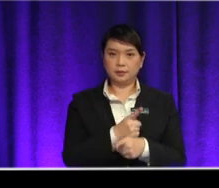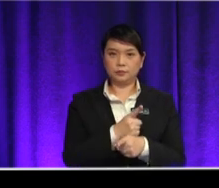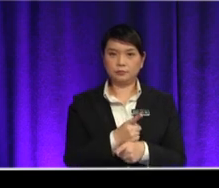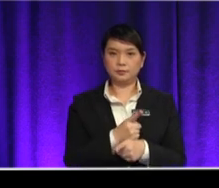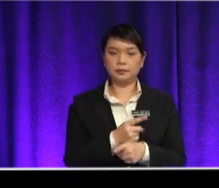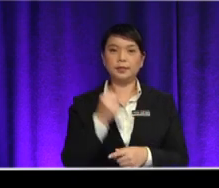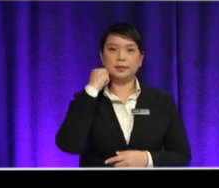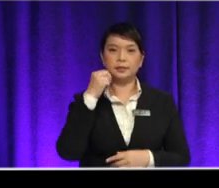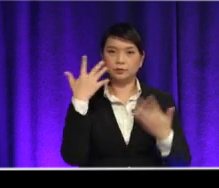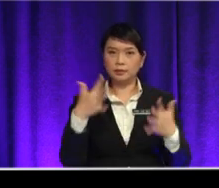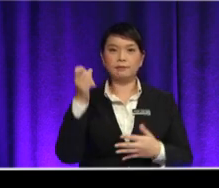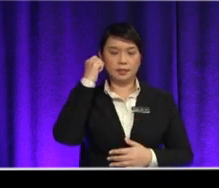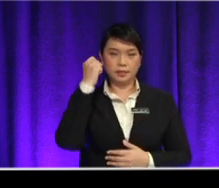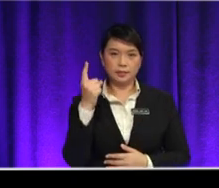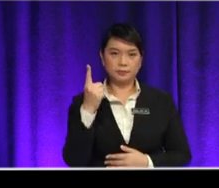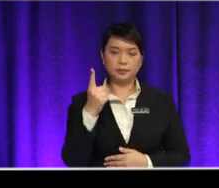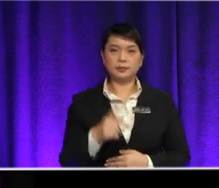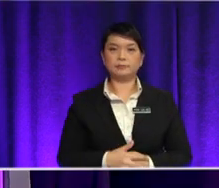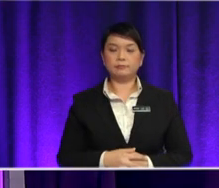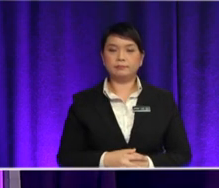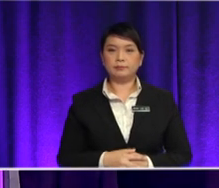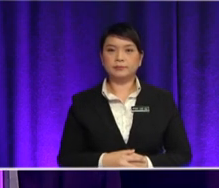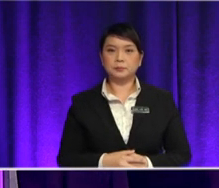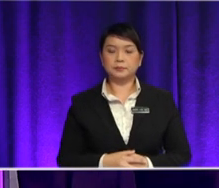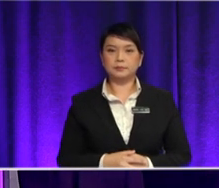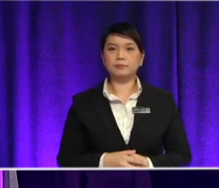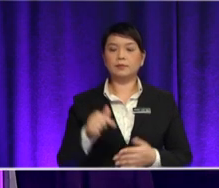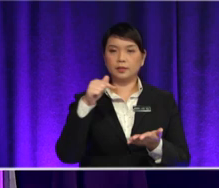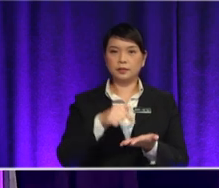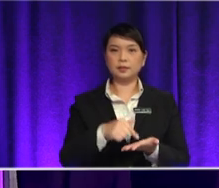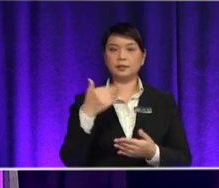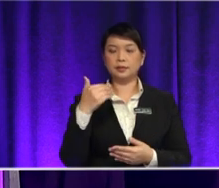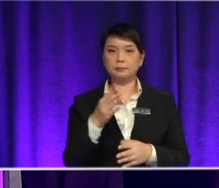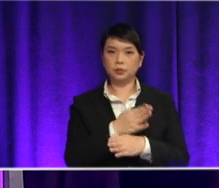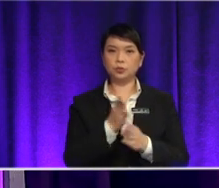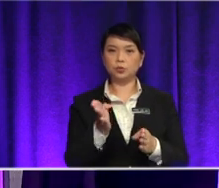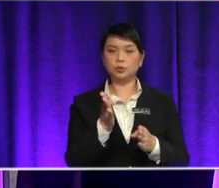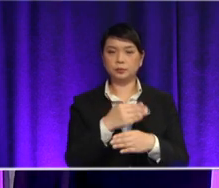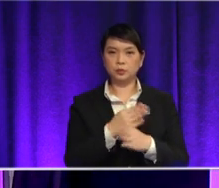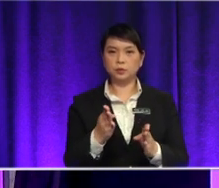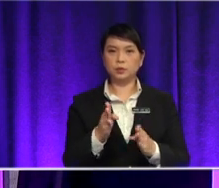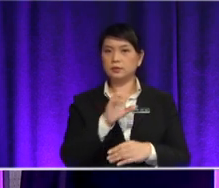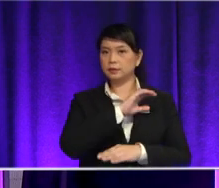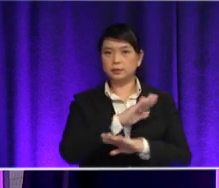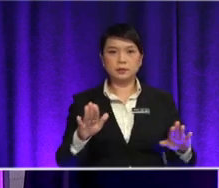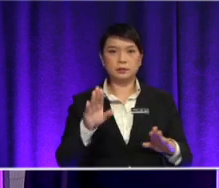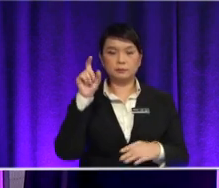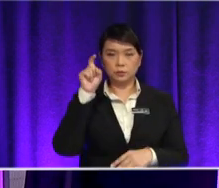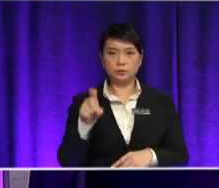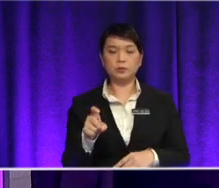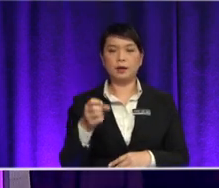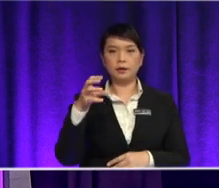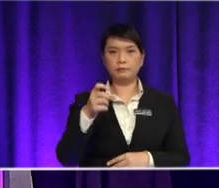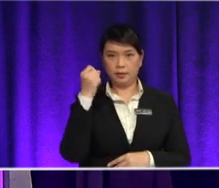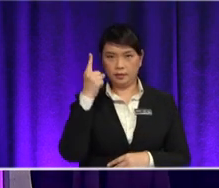Nampaknya Nisa pun dah memahami iaitu J songsang. Inilah bentuk taburan dia Nisa. Tak perlu faham pun, tak perlu